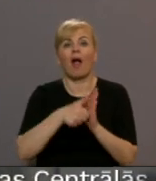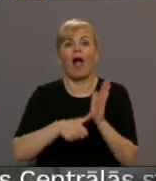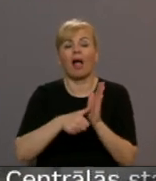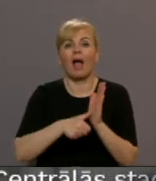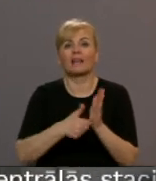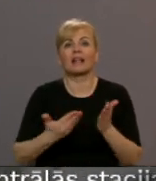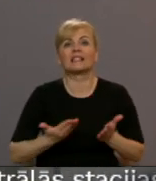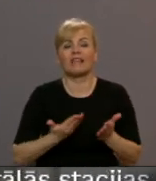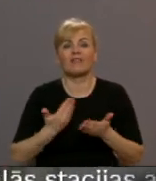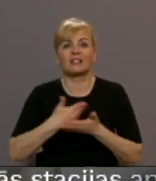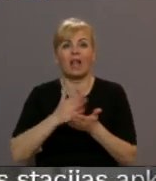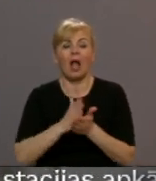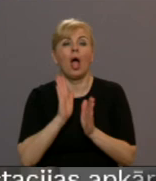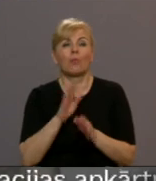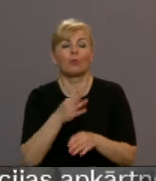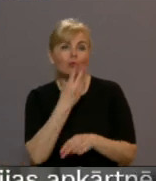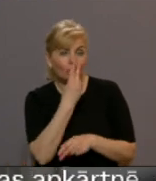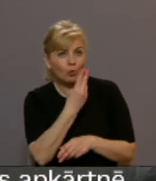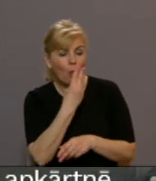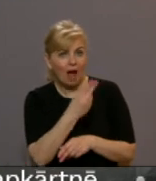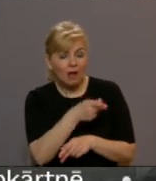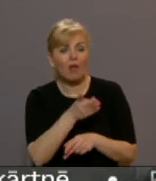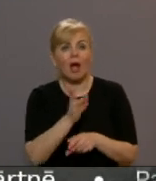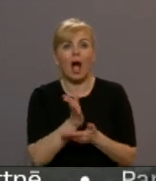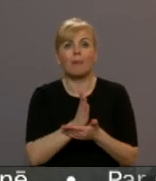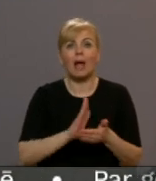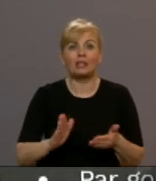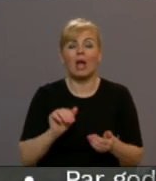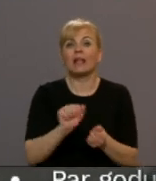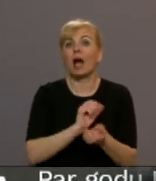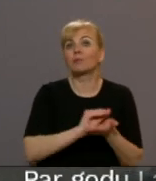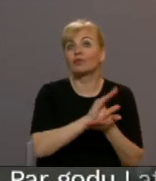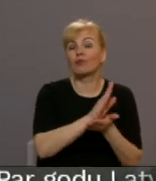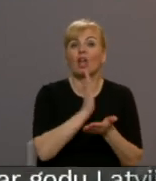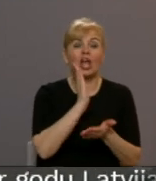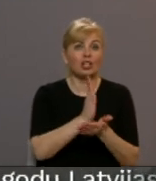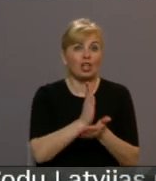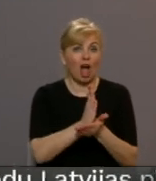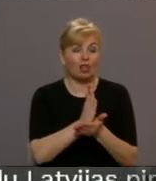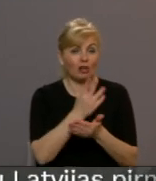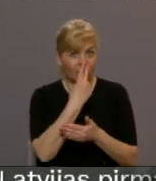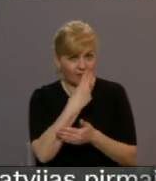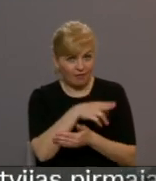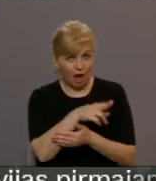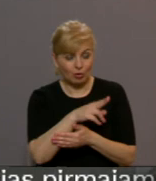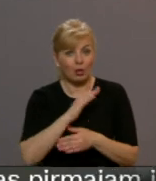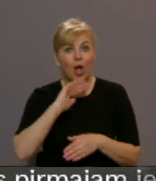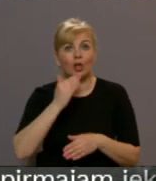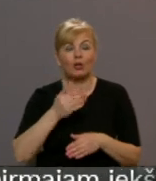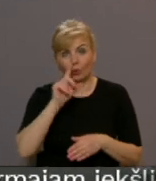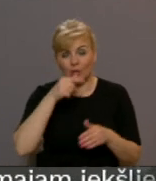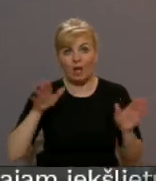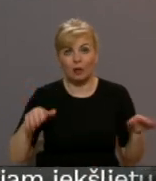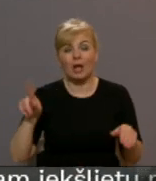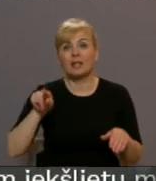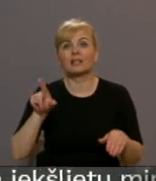gadā. Un būs interesanti redzēt, kā tas beigsies. Latvijas dabas fonda tiešraidēs var vērot arī jūras ērgļu